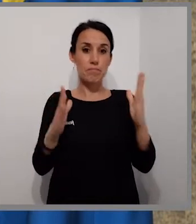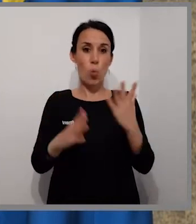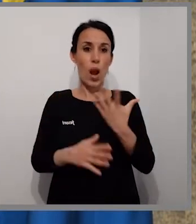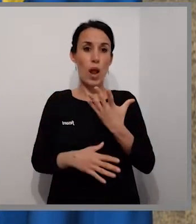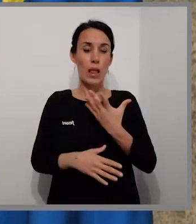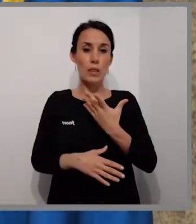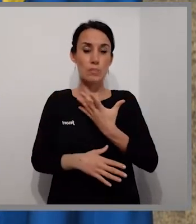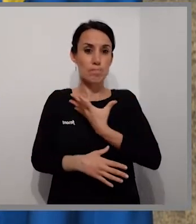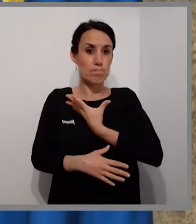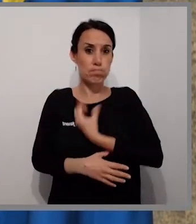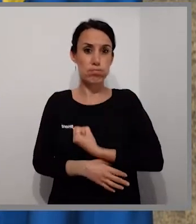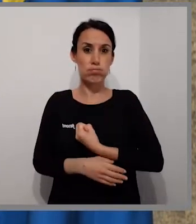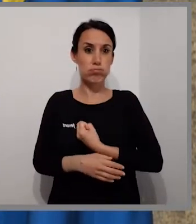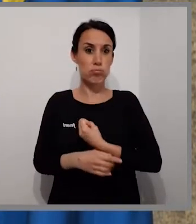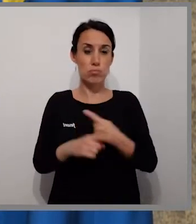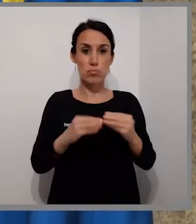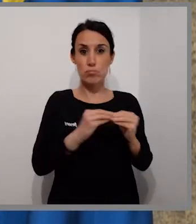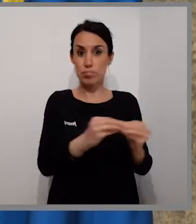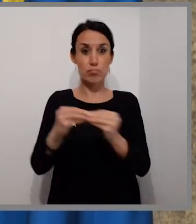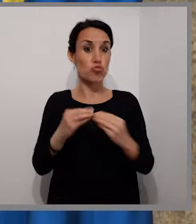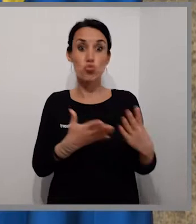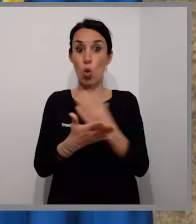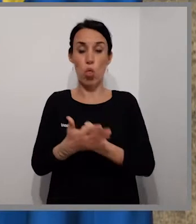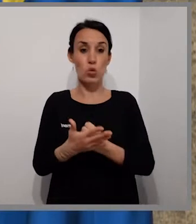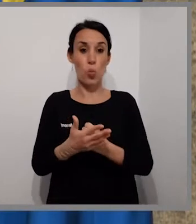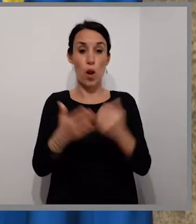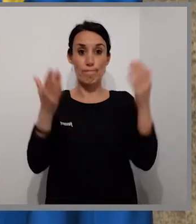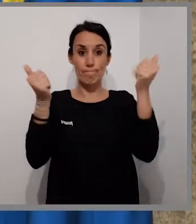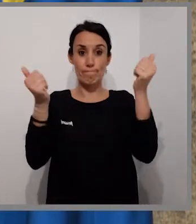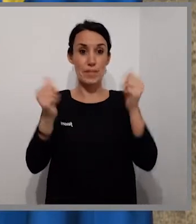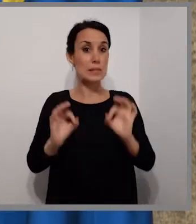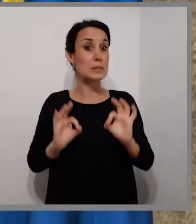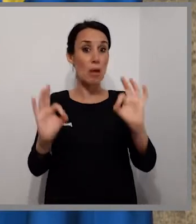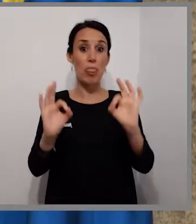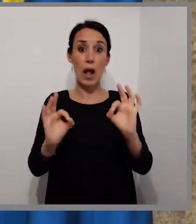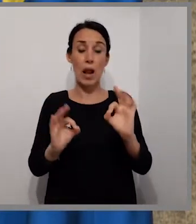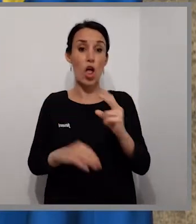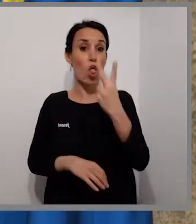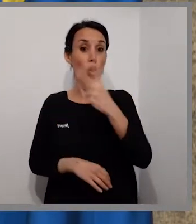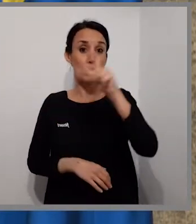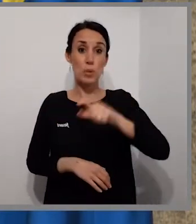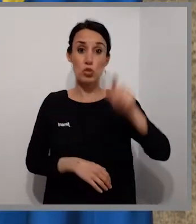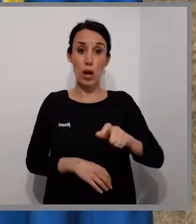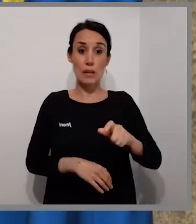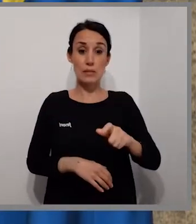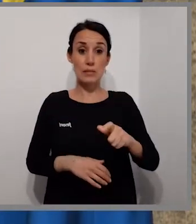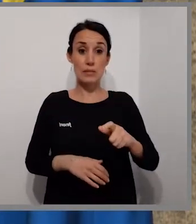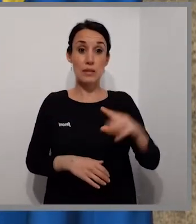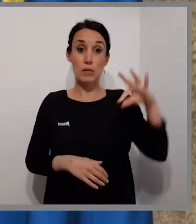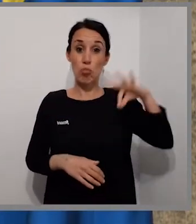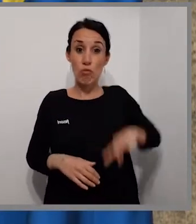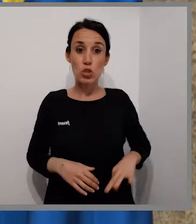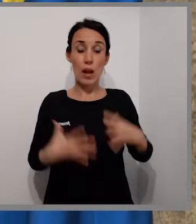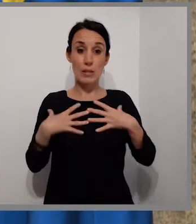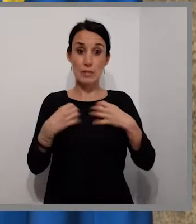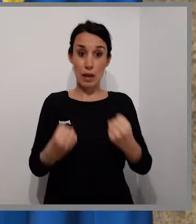tristesa col·lectiva ens han deixat. Molt especialment, si me permeten avui, a les dues sanitàries, a les